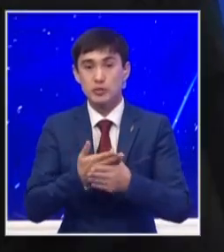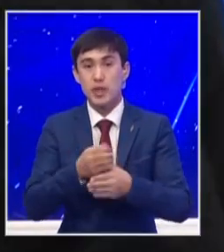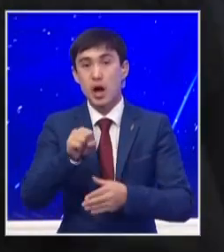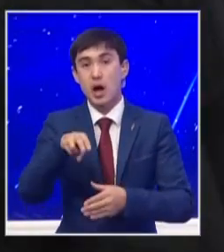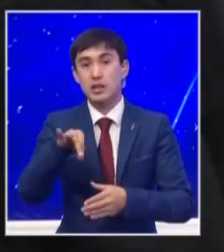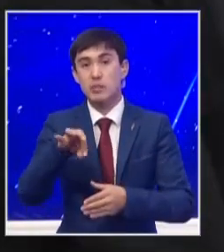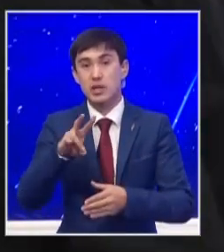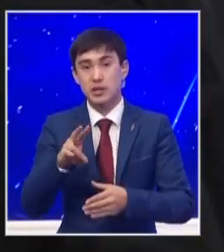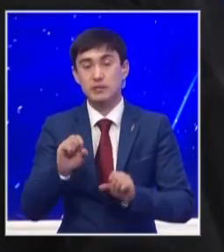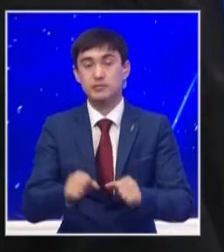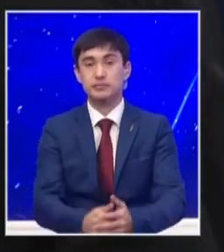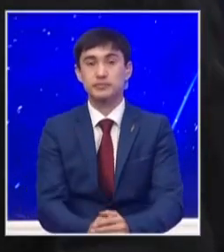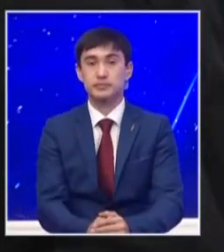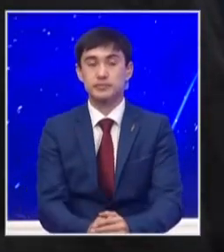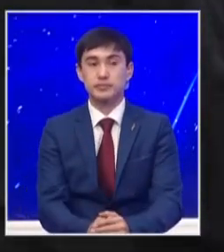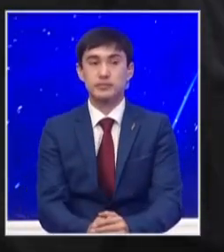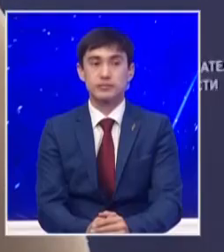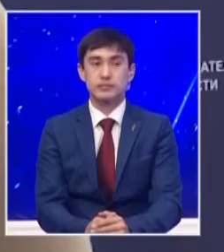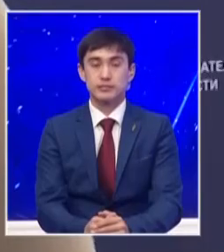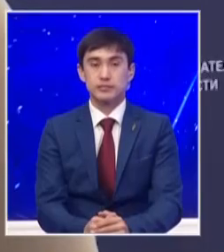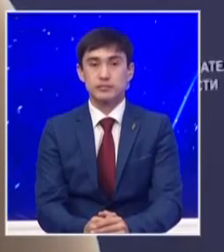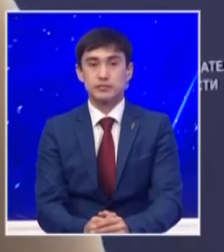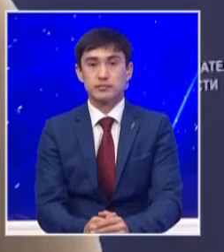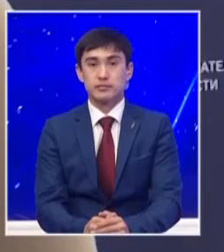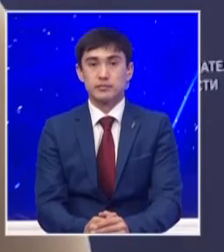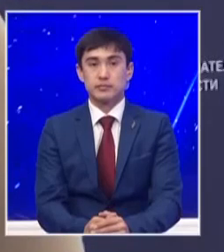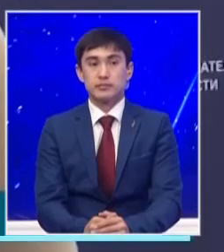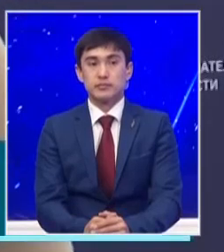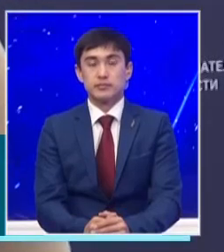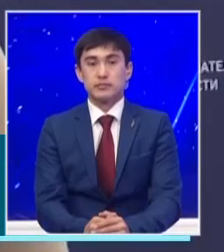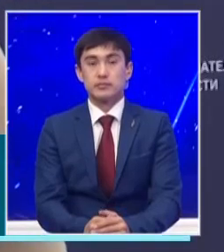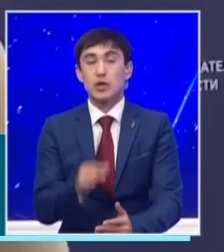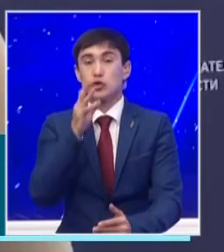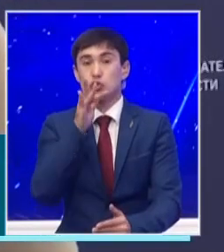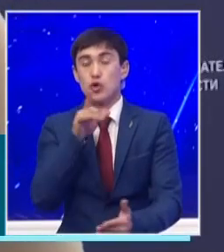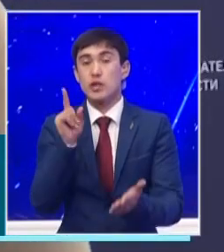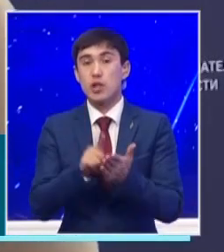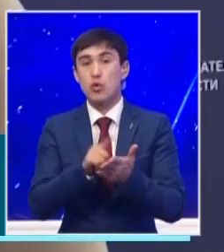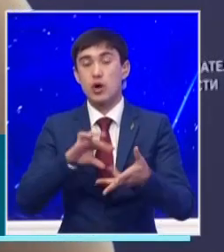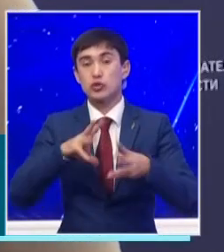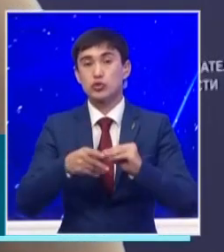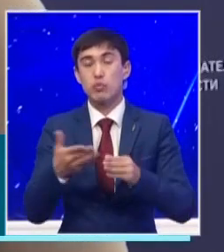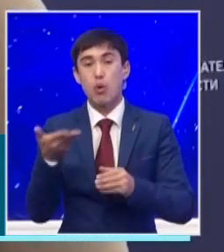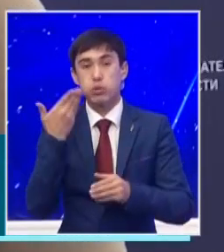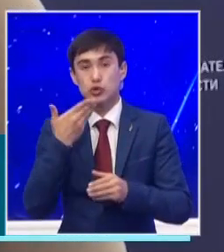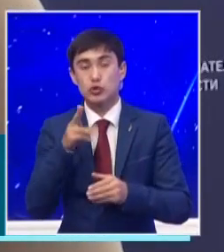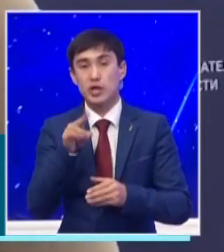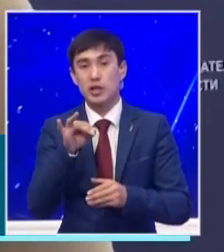палате предпринимателей Атамекен сроки налоговой отчётности по упрощённой